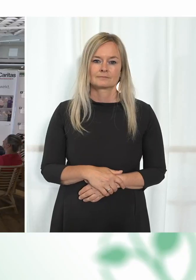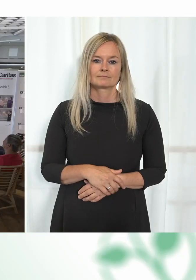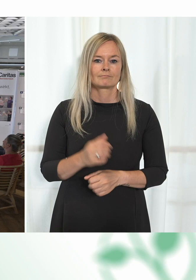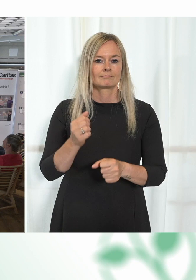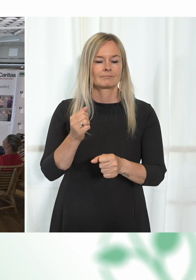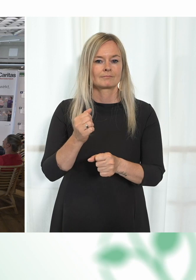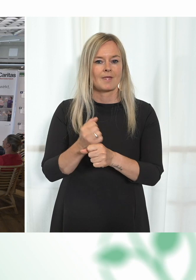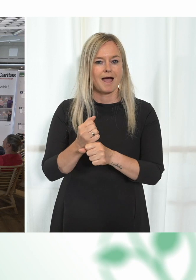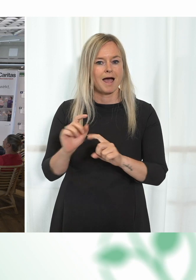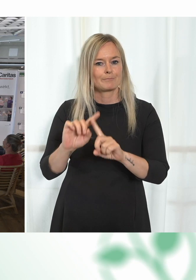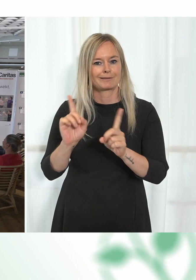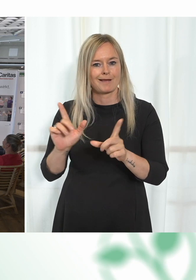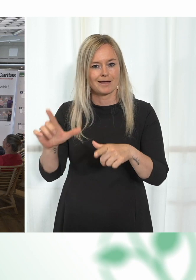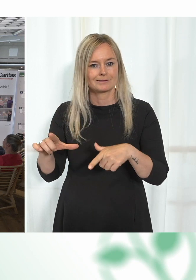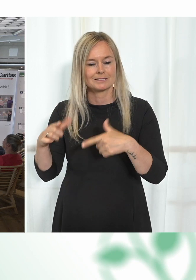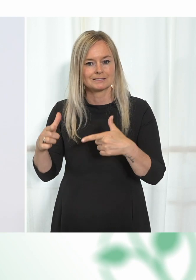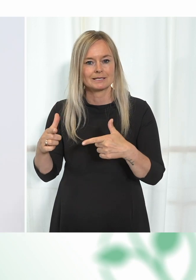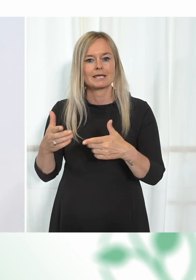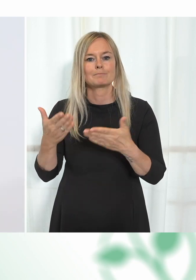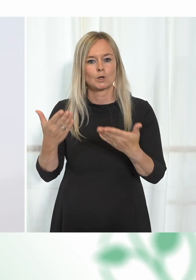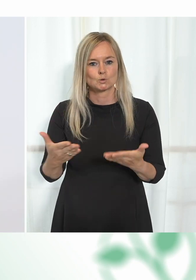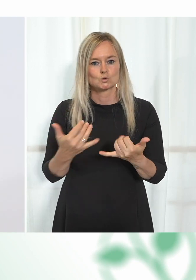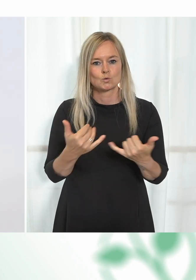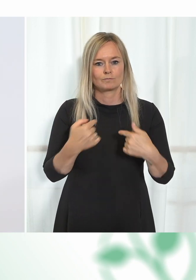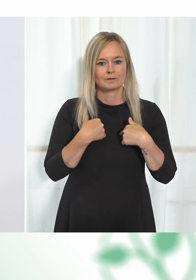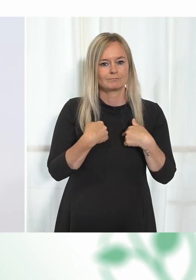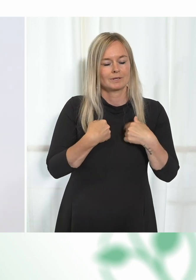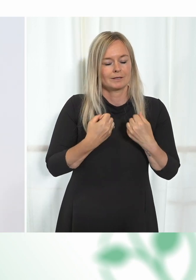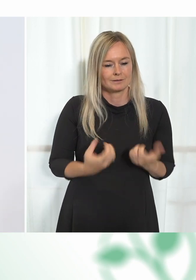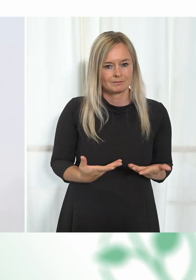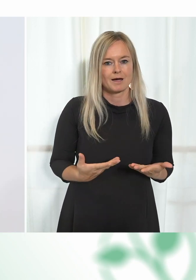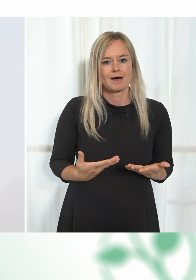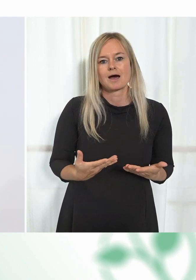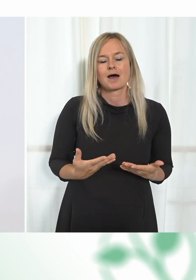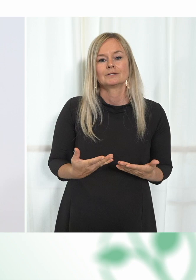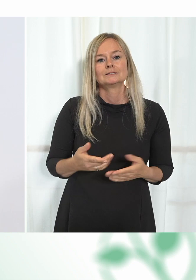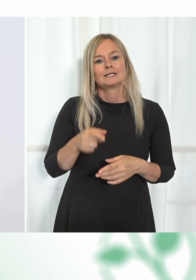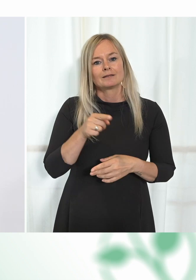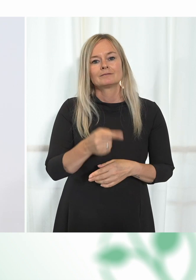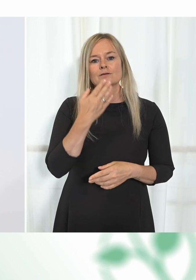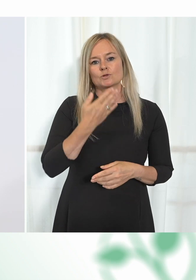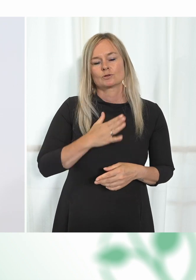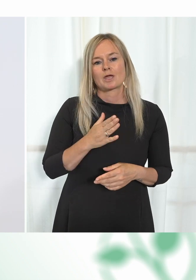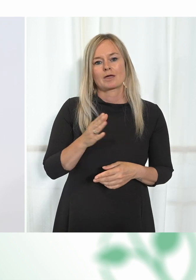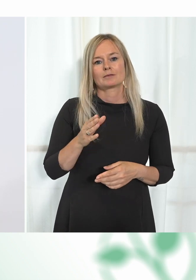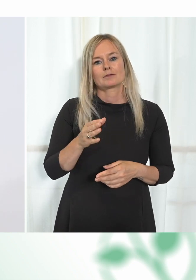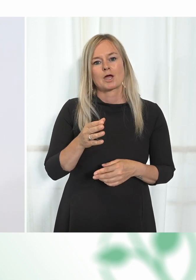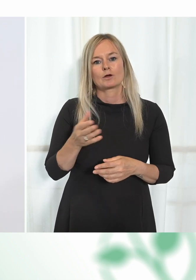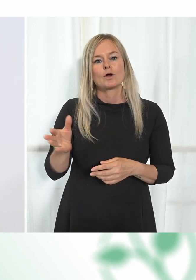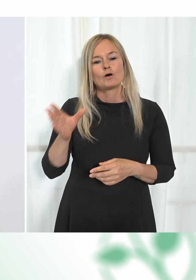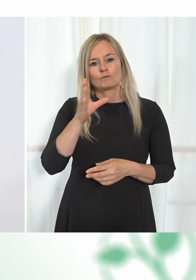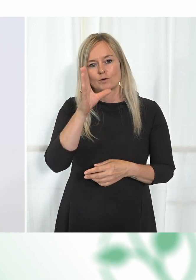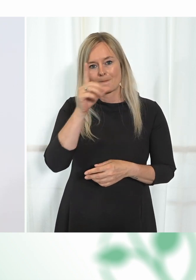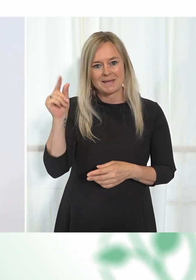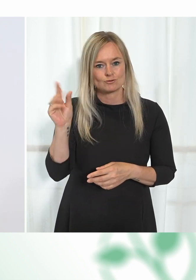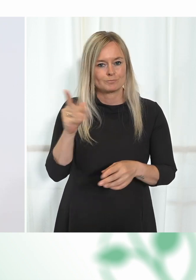Arbeit, anders leben, so sein, wie wir sind, das ist das auch, was wir Menschen mit Behinderung natürlich wollen. Und ich darf jetzt auch die verantwortlichen Damen und Herren zu